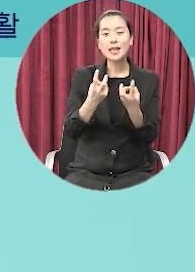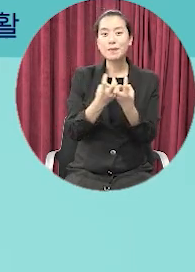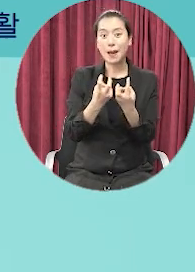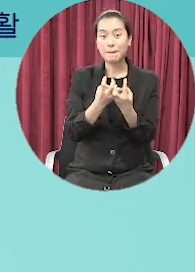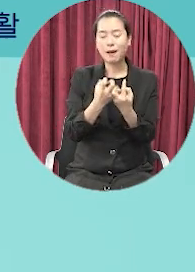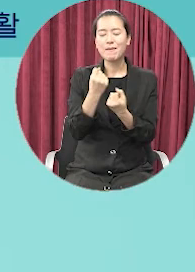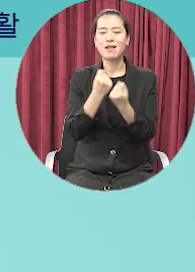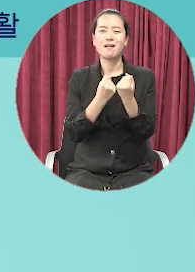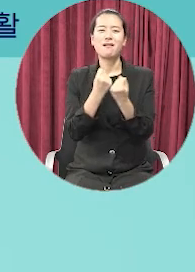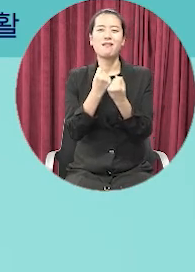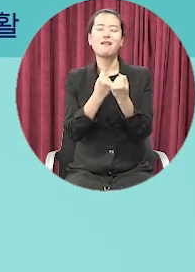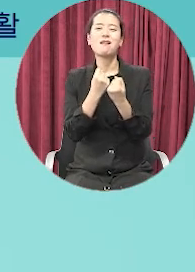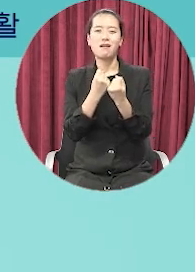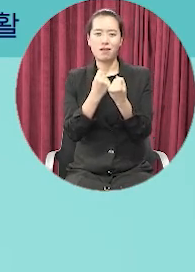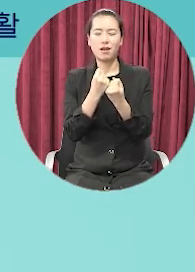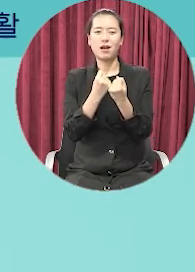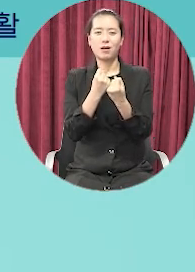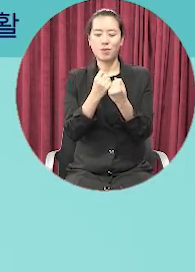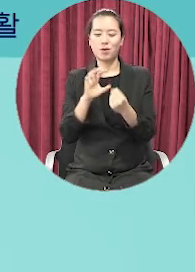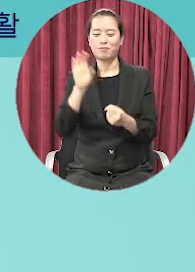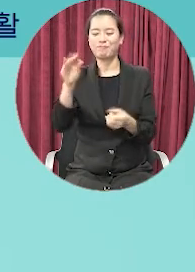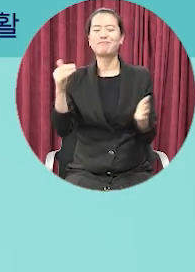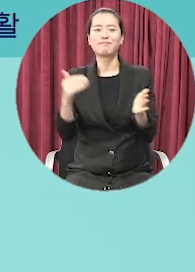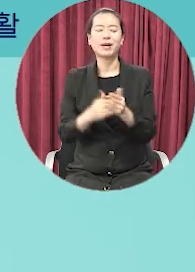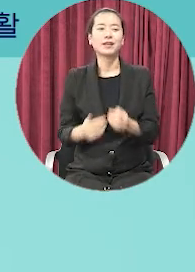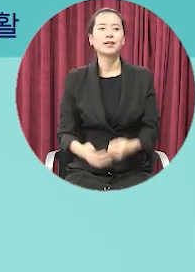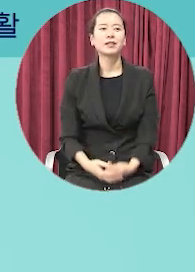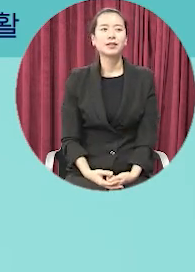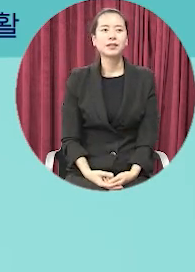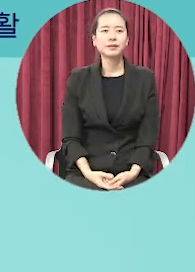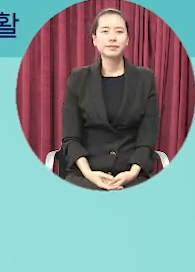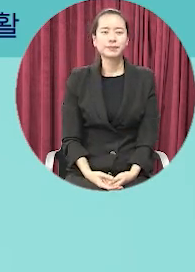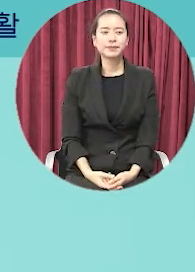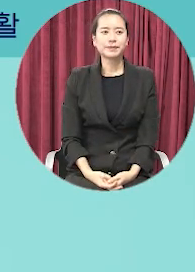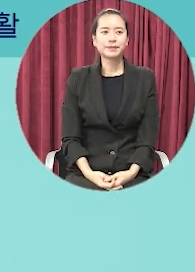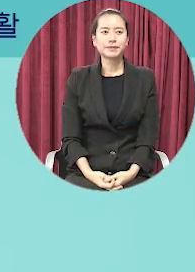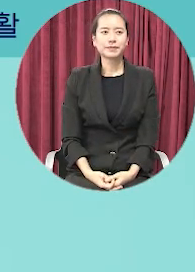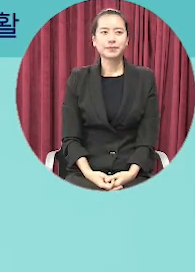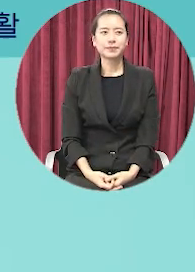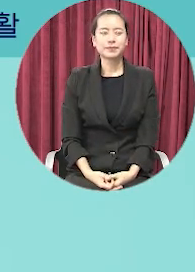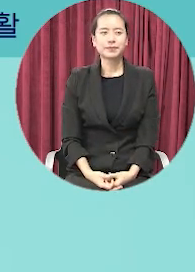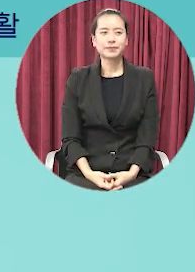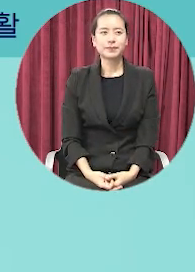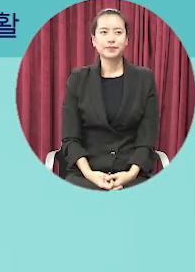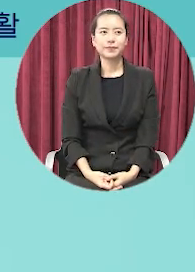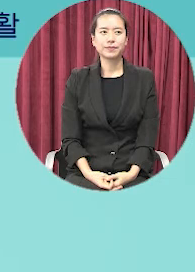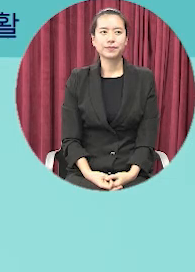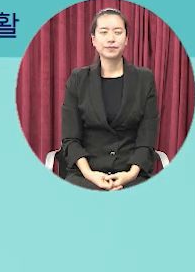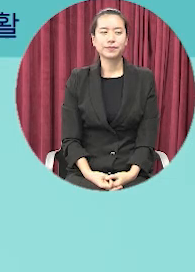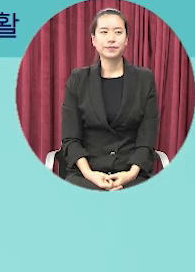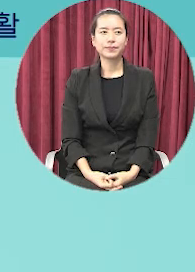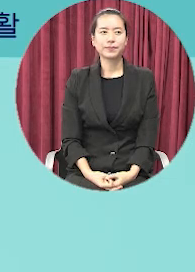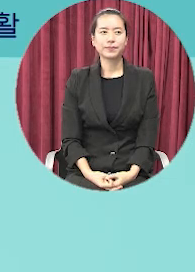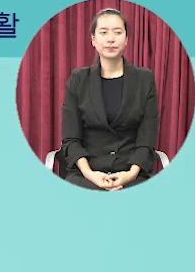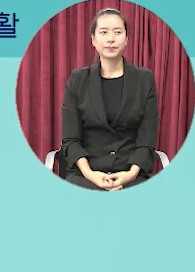식으로 일단 플랫폼을 구성을 했습니다. 그 내용이 되겠고요.